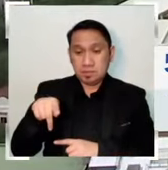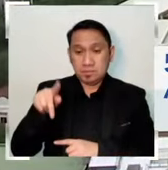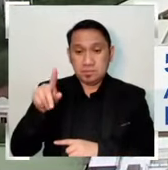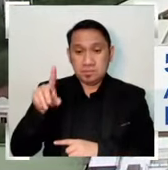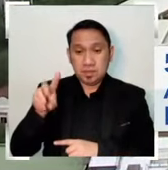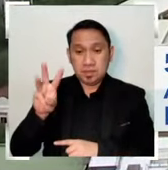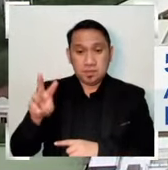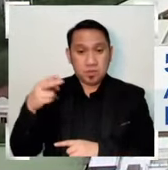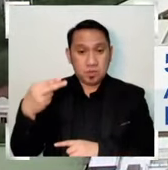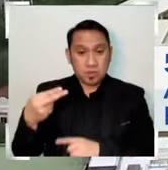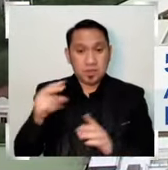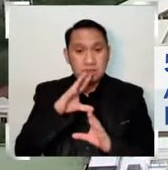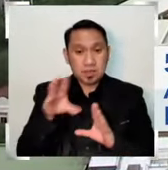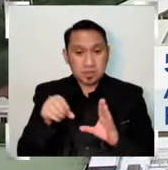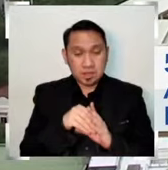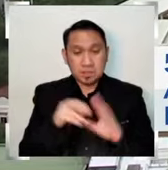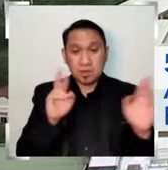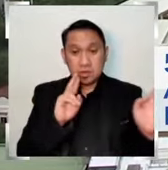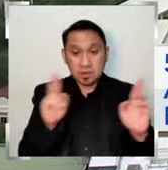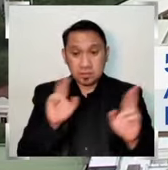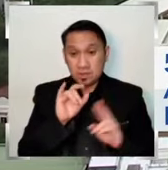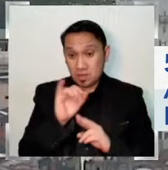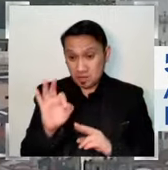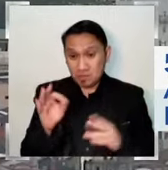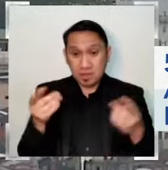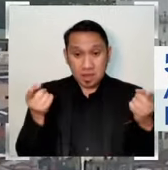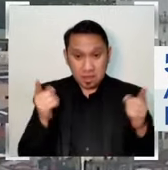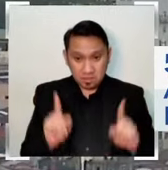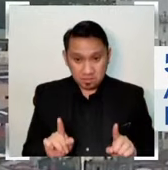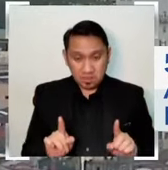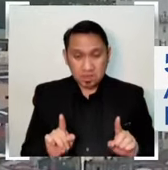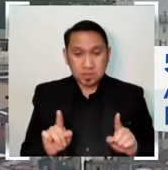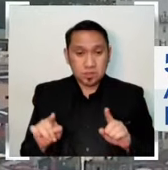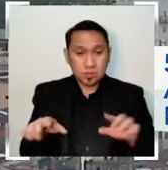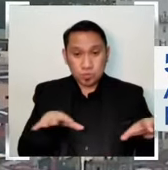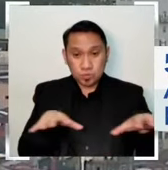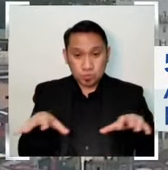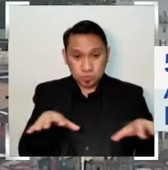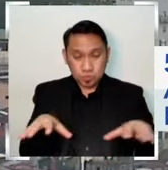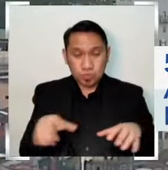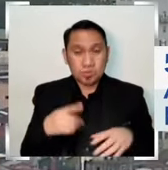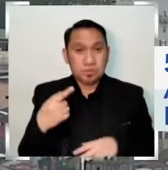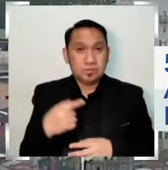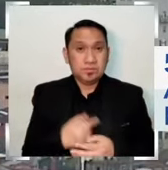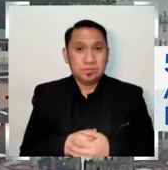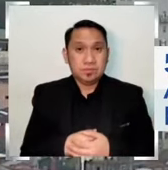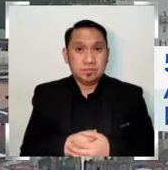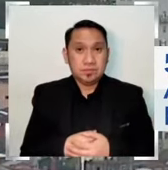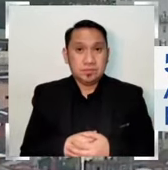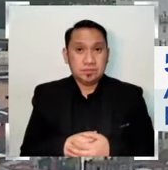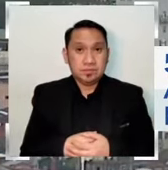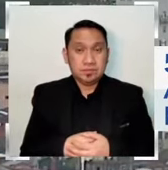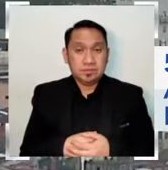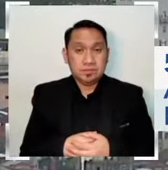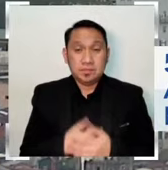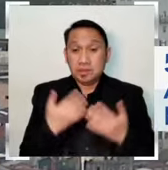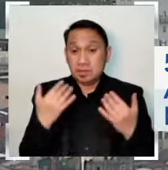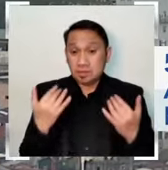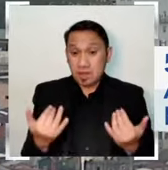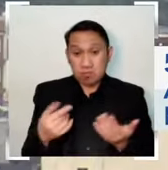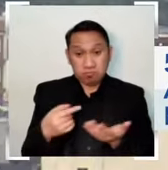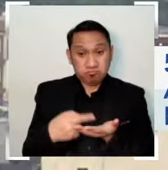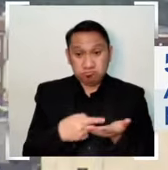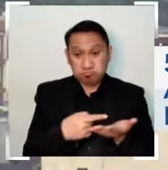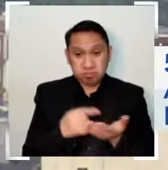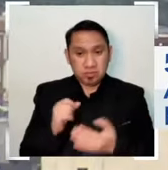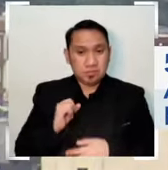po ito ng paghahanda sakaling tumama ang malakas na lindol o ang kung tawagin ay the big one. Sa pagdinig ng Senado kanina,